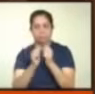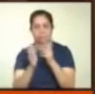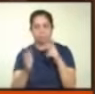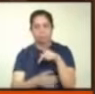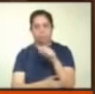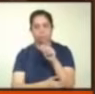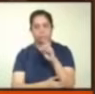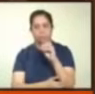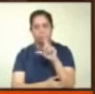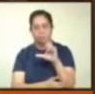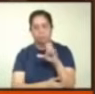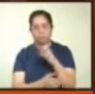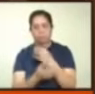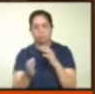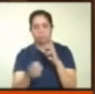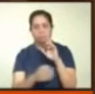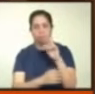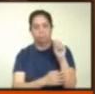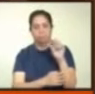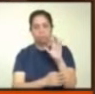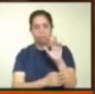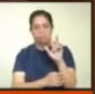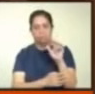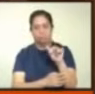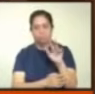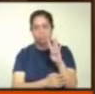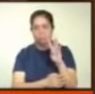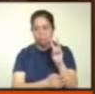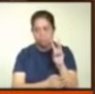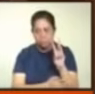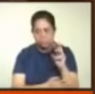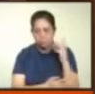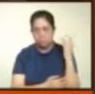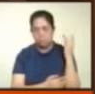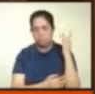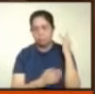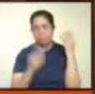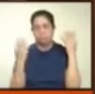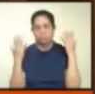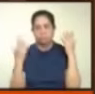paroles pursuant to RA 9346.